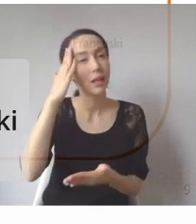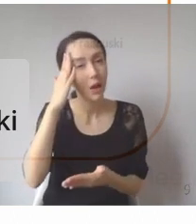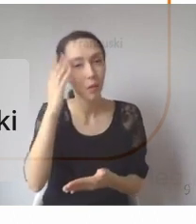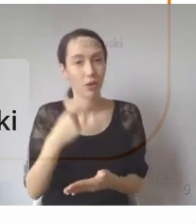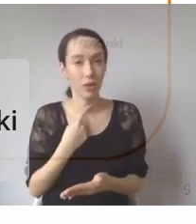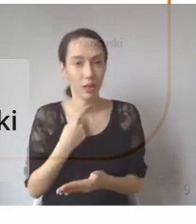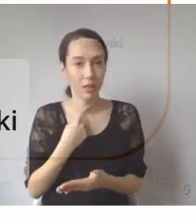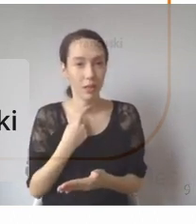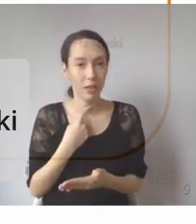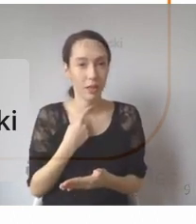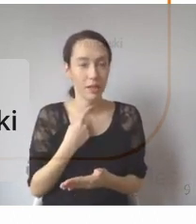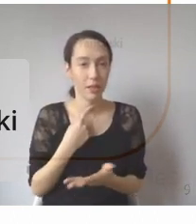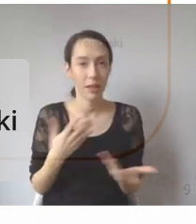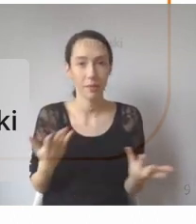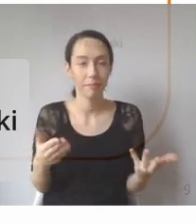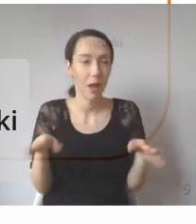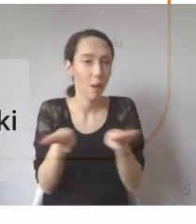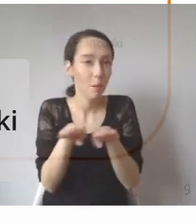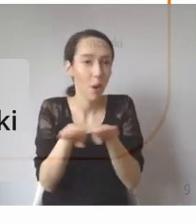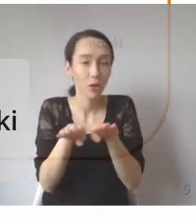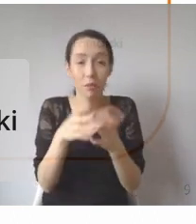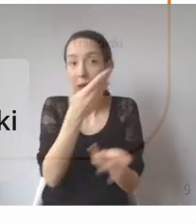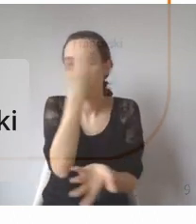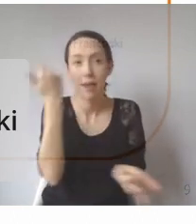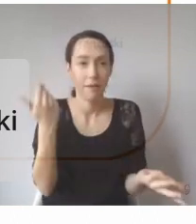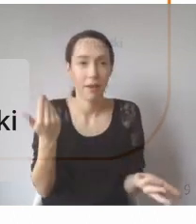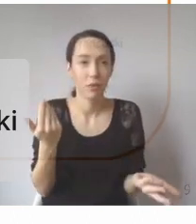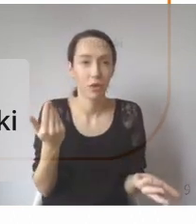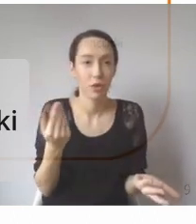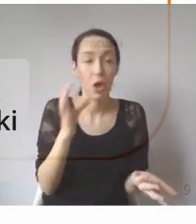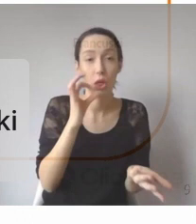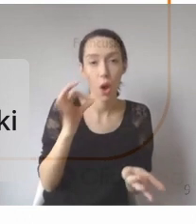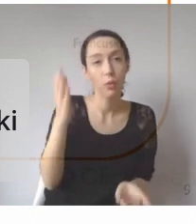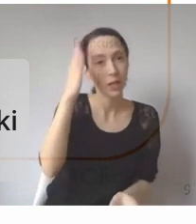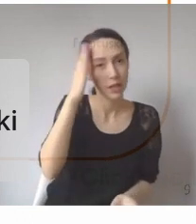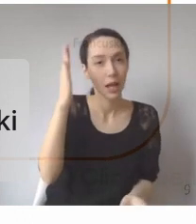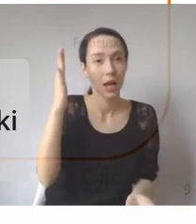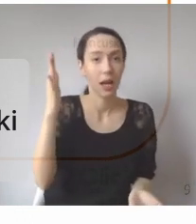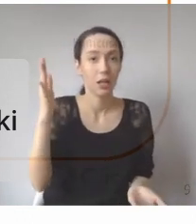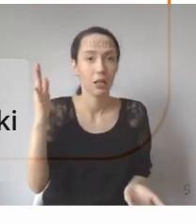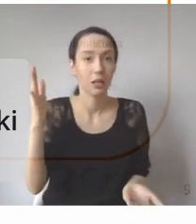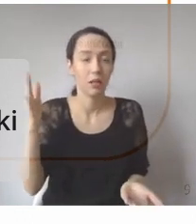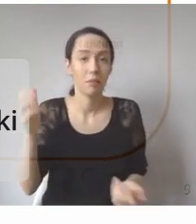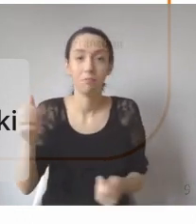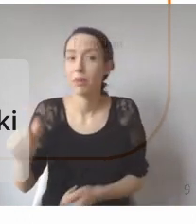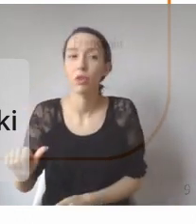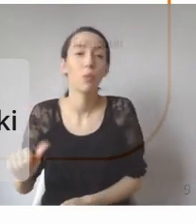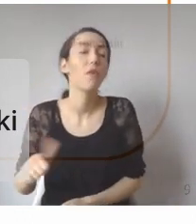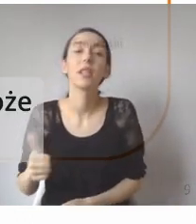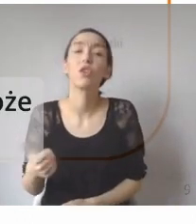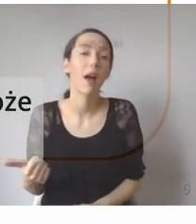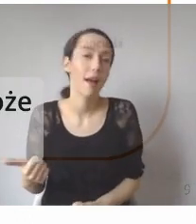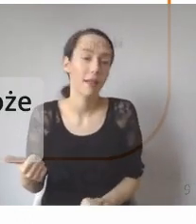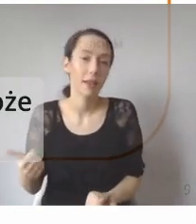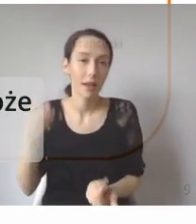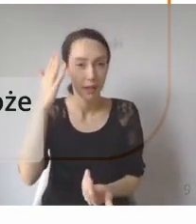W związku z tym, patrząc na ten profil, ja nie wiem, bo tutaj też oprócz francuskiego jest zaznaczone angielski i japoński. Więc ja